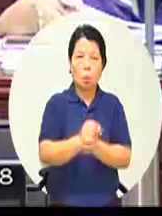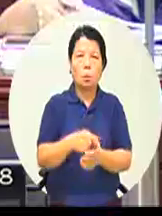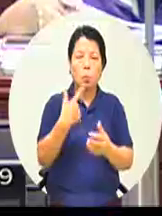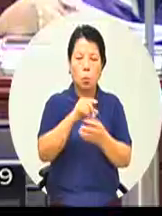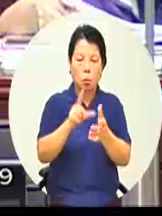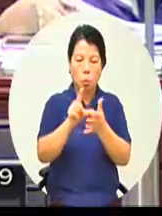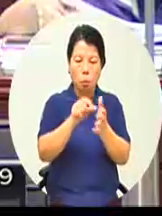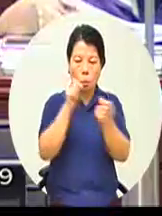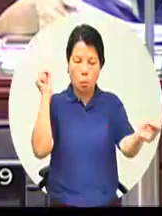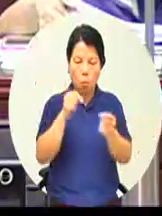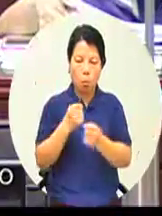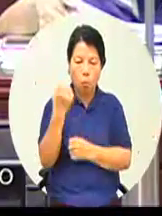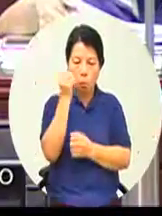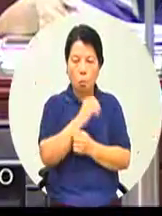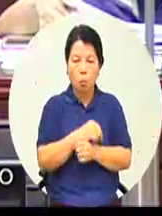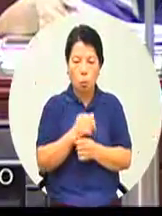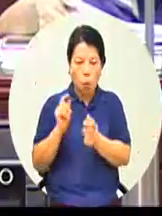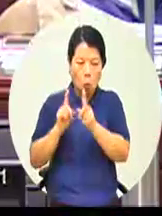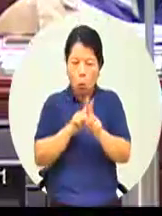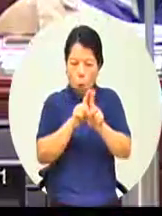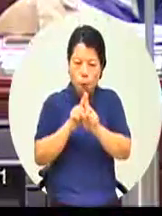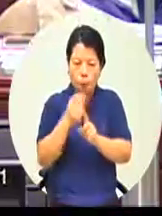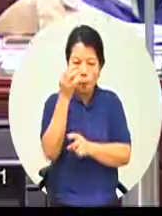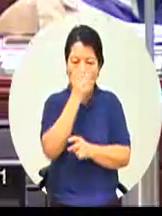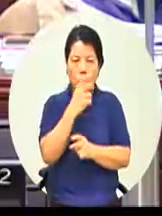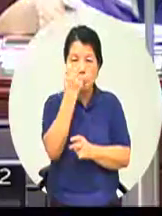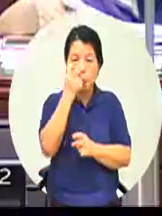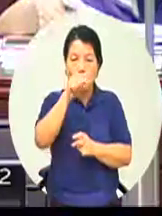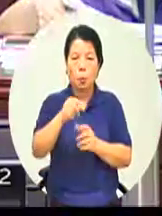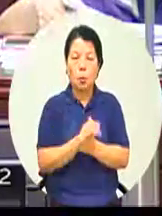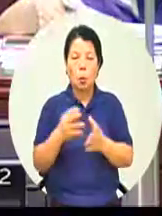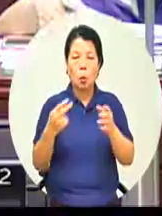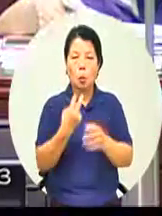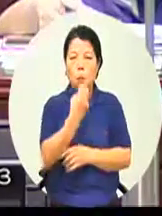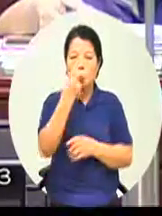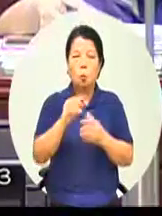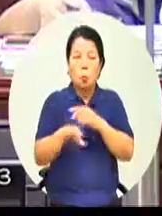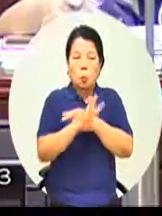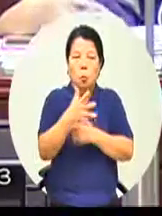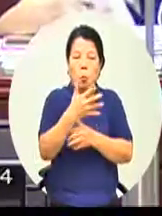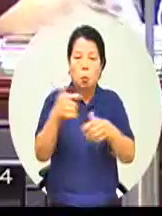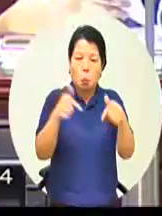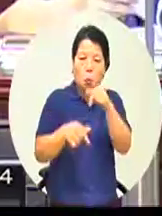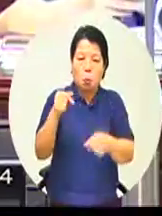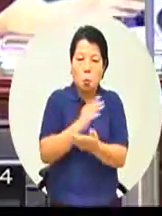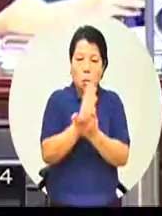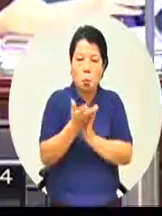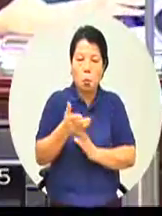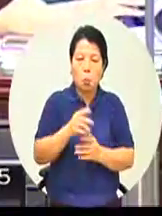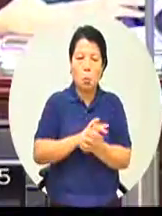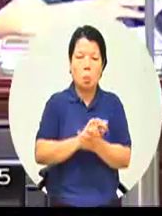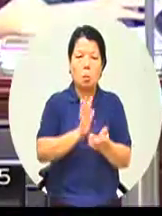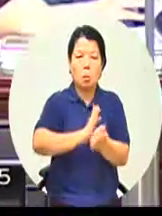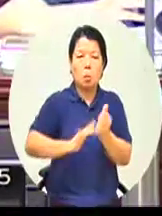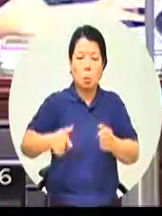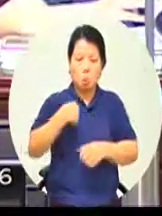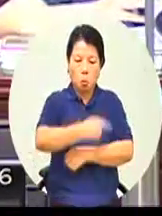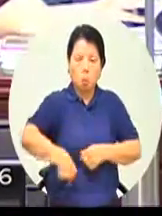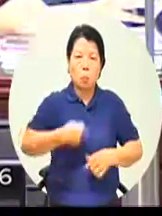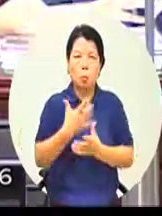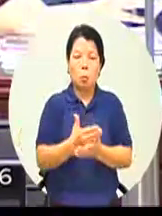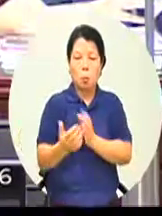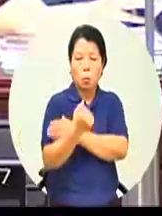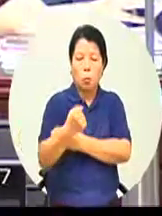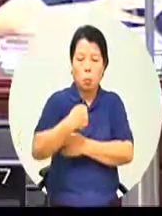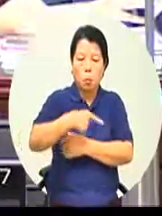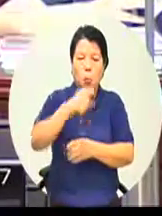的追踪这些空气出来的这些化合物对人体造成什么影响、哦啊、我觉得要有积极的